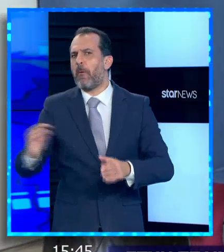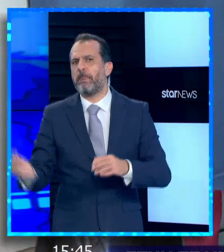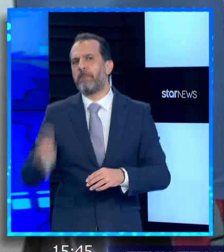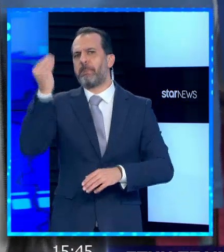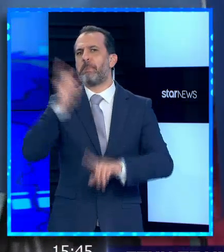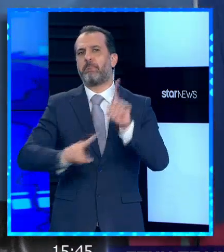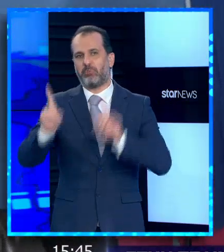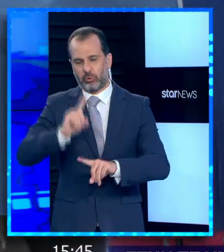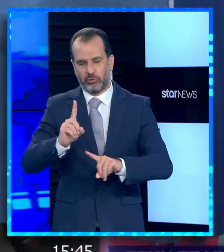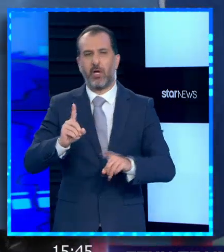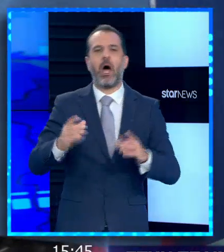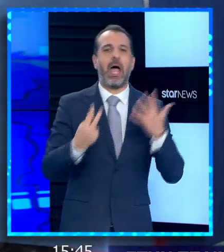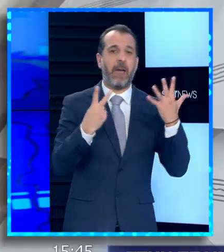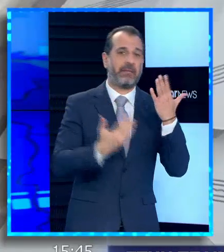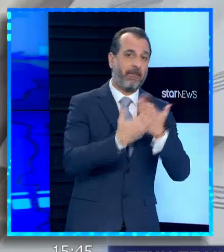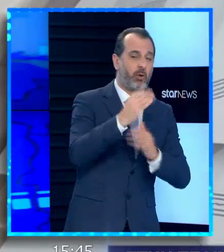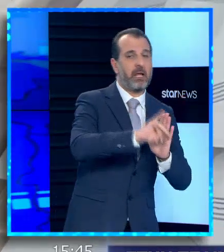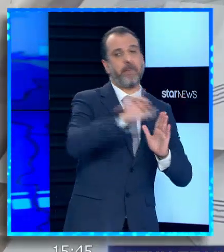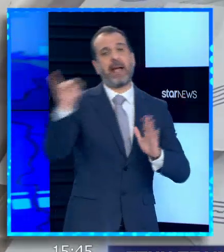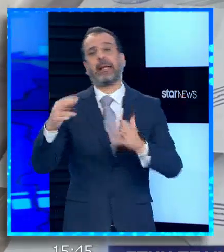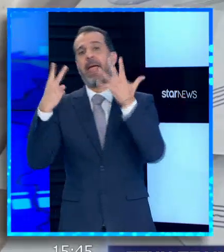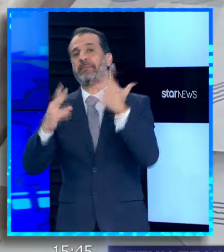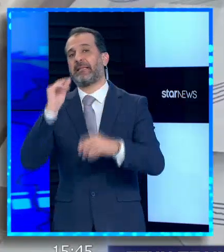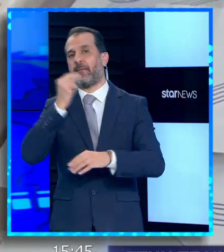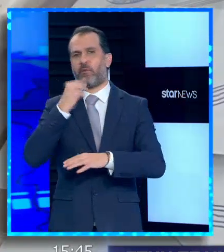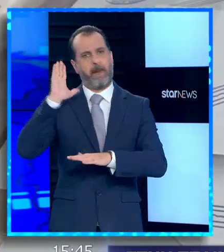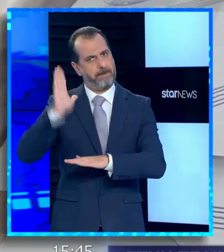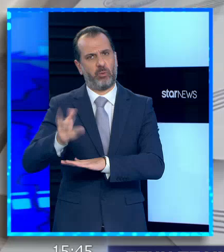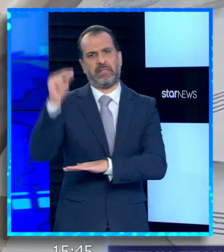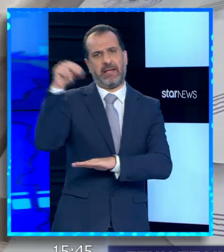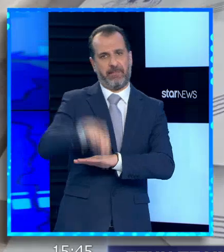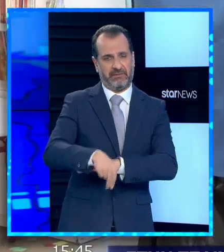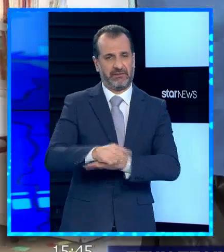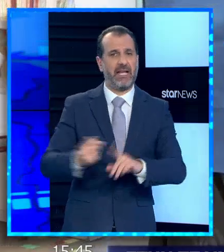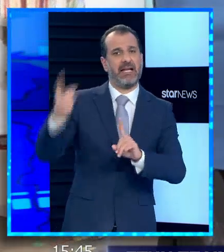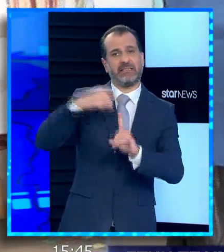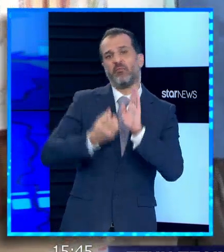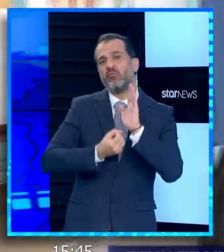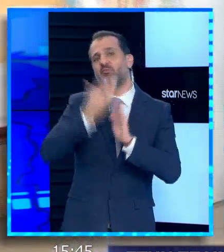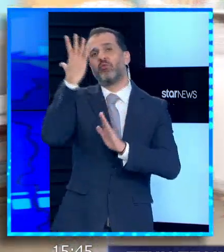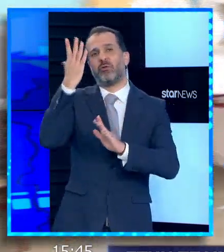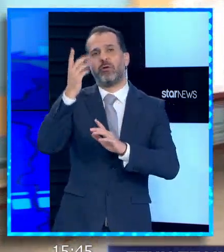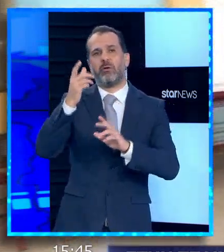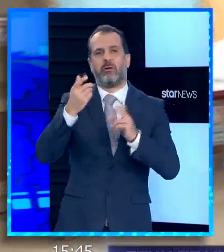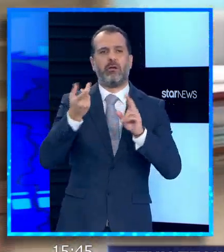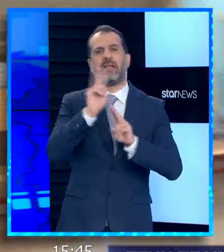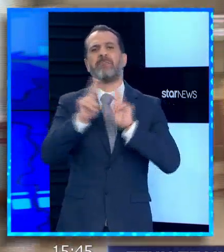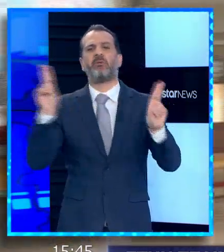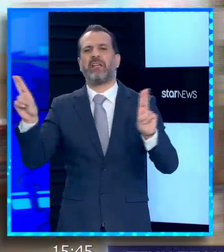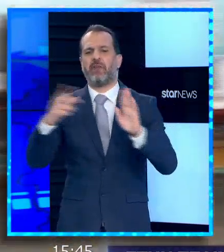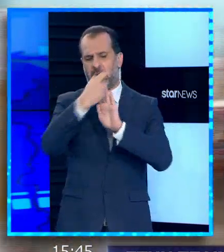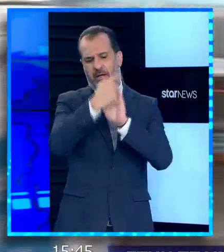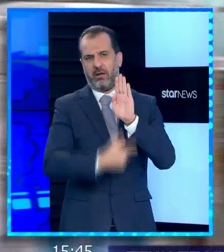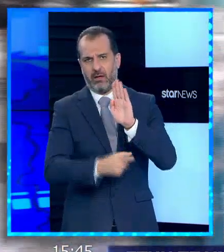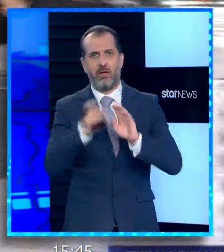κάλπες θα παραμείνουν χθες από τις 7 το πρωί μέχρι τις 7 το απόγευμα. Ενώ έχουν εκτυπωθεί καινούργια ψηφοδέλτια για την εκλογική διαδικασία. Αν